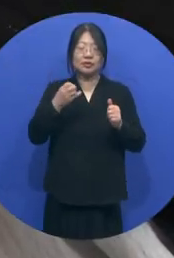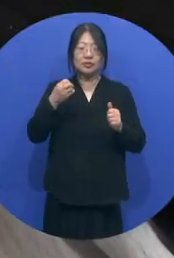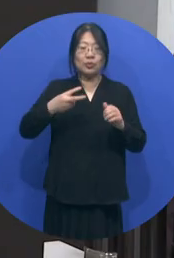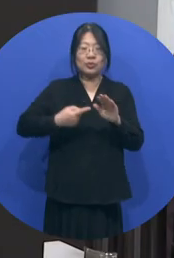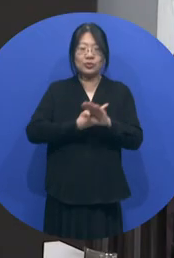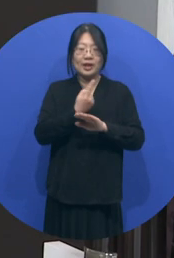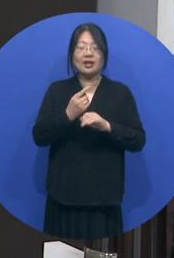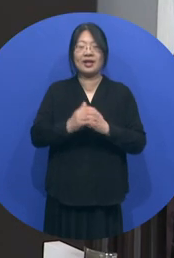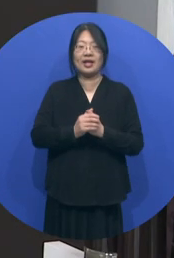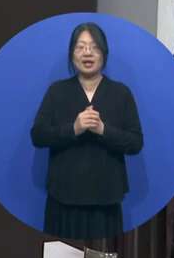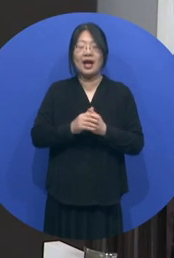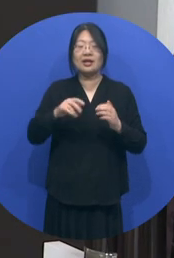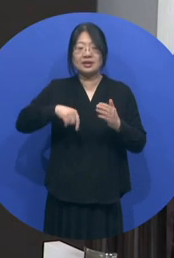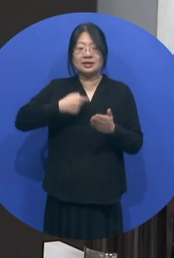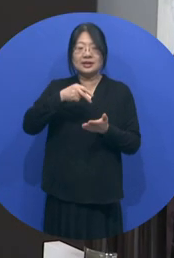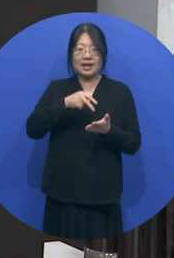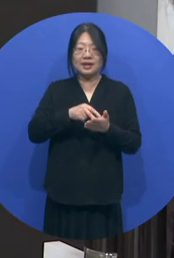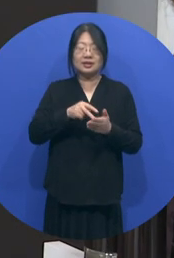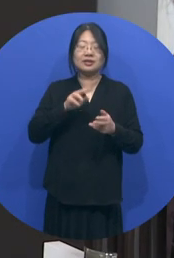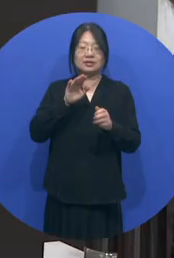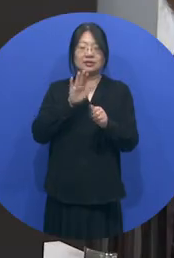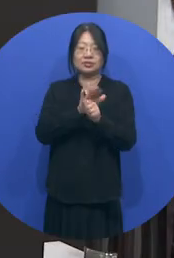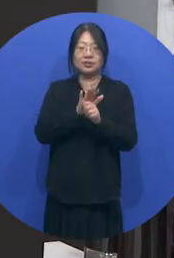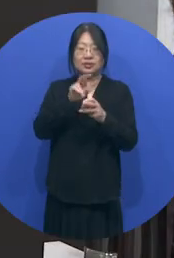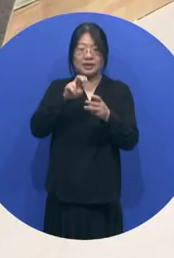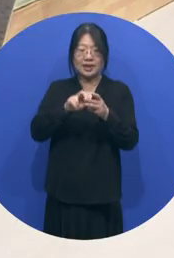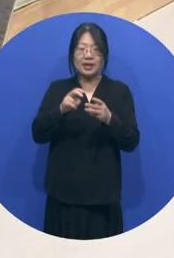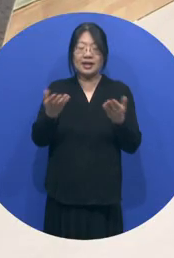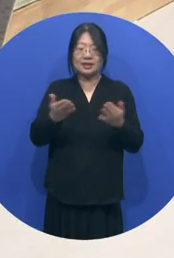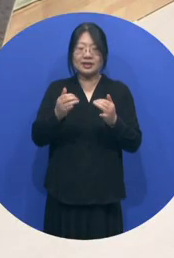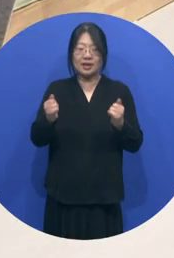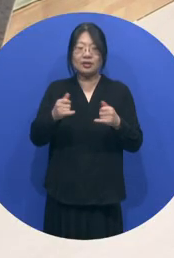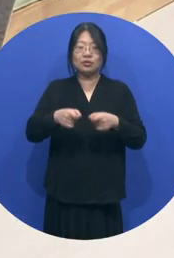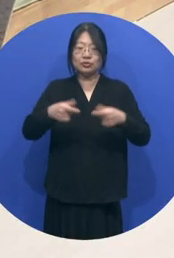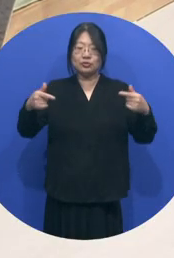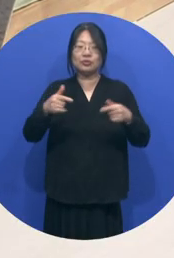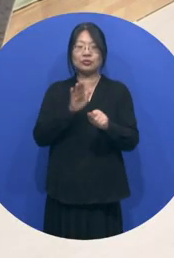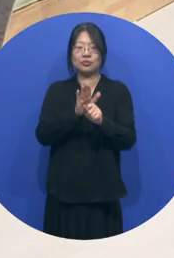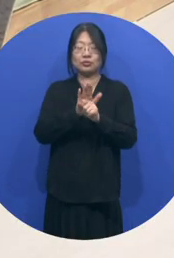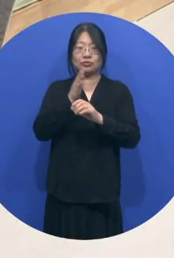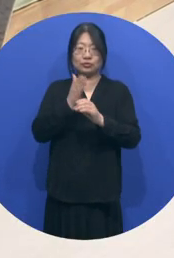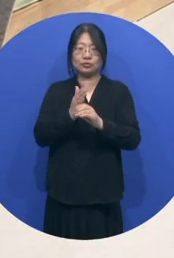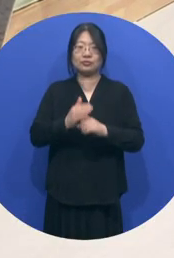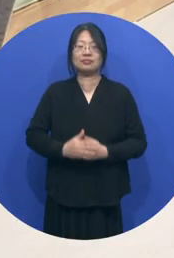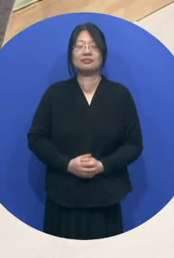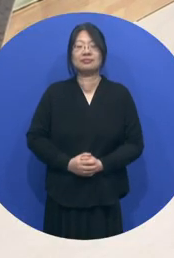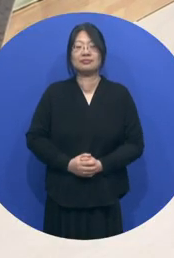기관의 기능과 인력을 확대하는 등 이들의 자립 강화에 힘쓰고 있습니다 들었래 제목 e